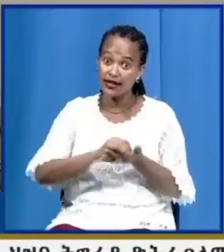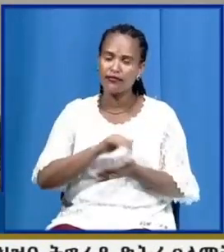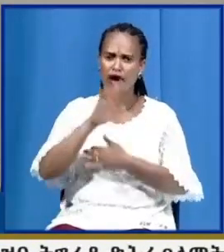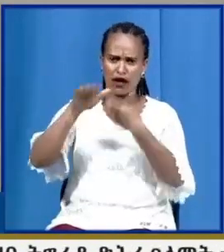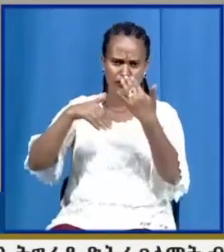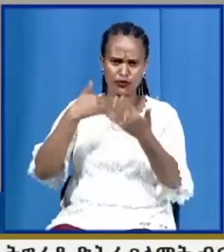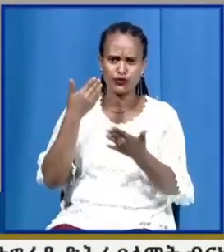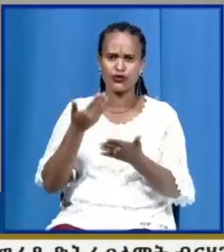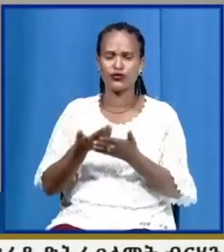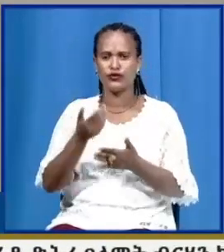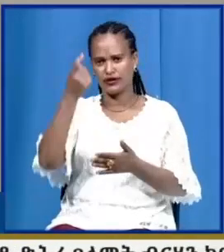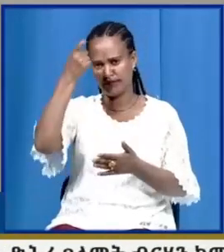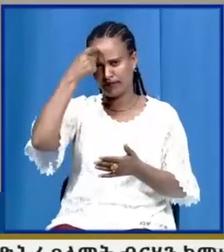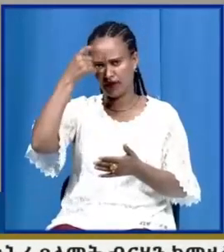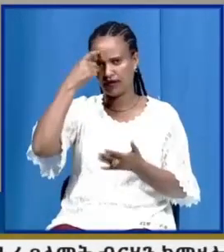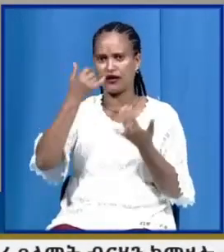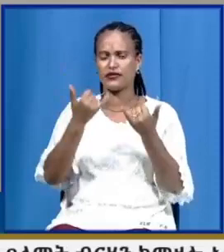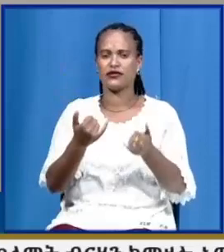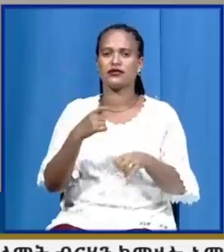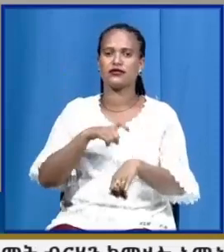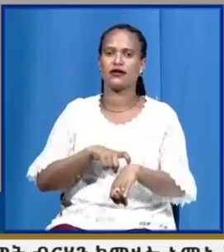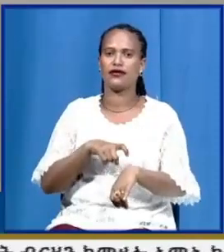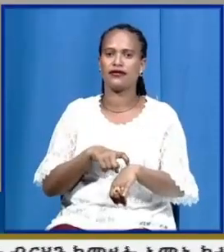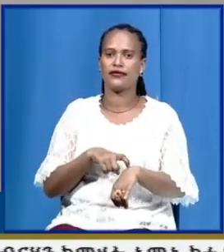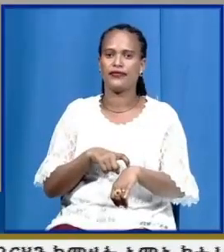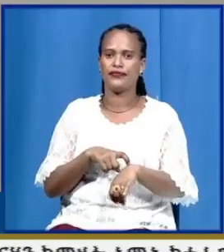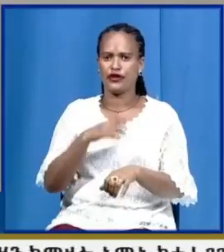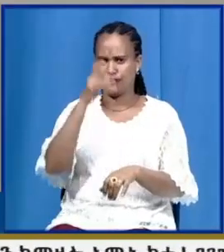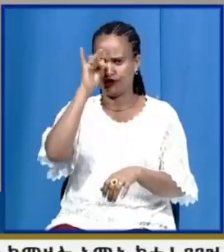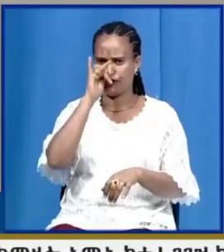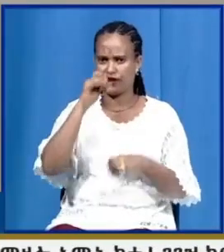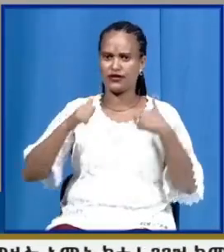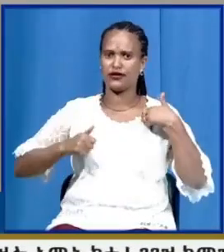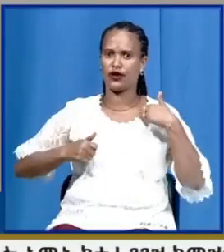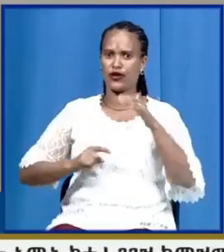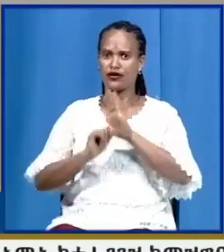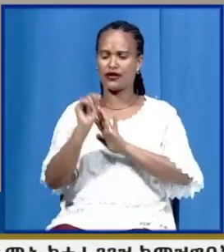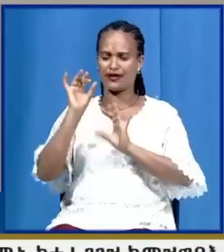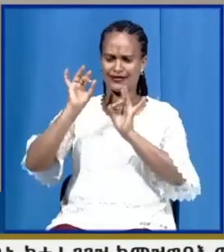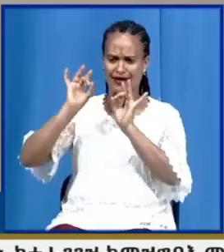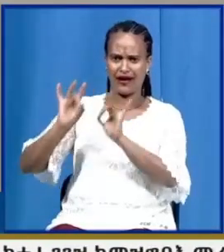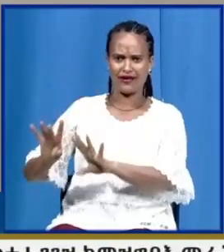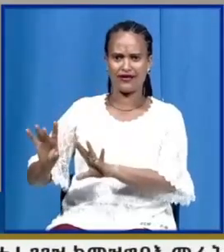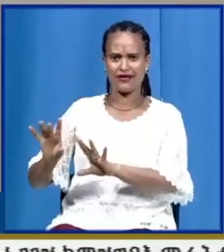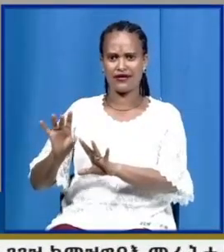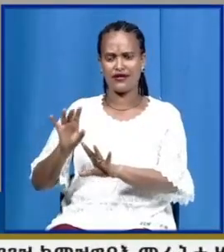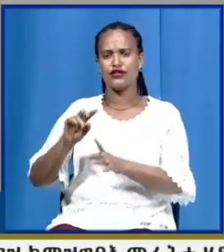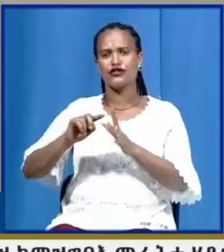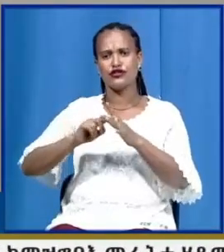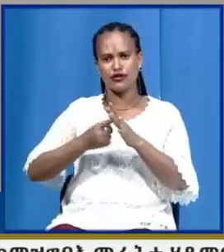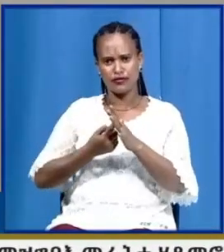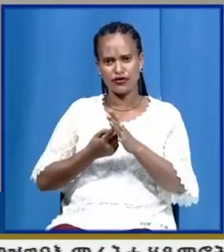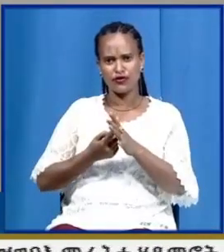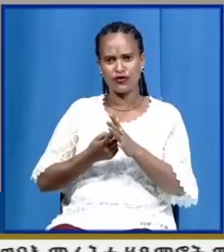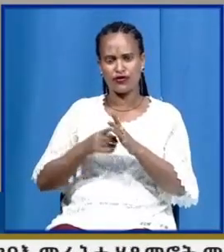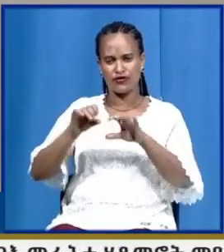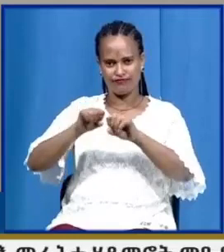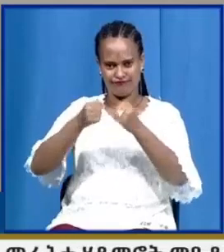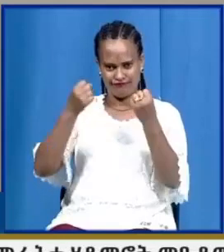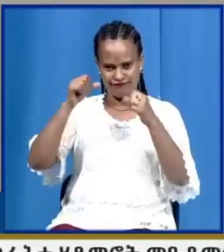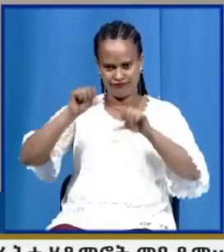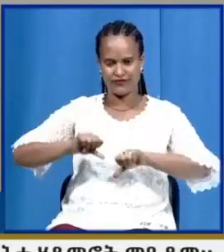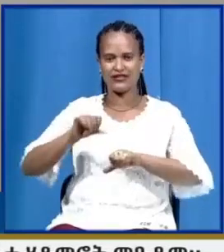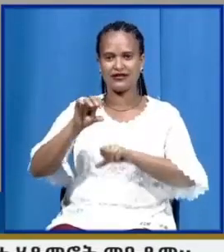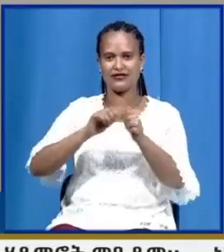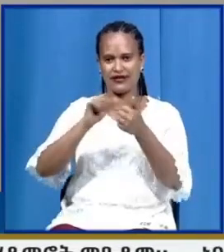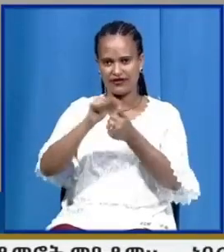ኩሉ ግንባራት ኣብዝሕ ሰዓት ጅግና ሰራዊት ትግራይ ፀላእቲ ዝጀመርዎ ወፍሪ እናፍሸለ ኣብ